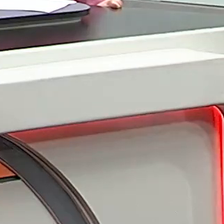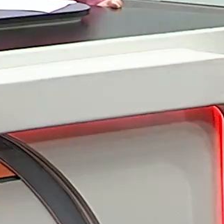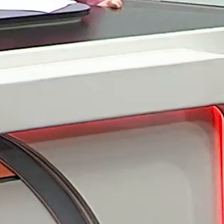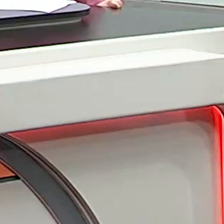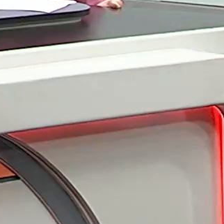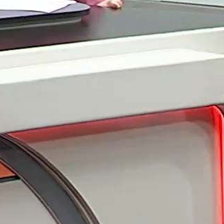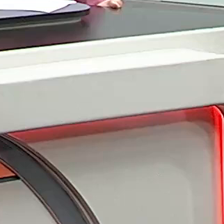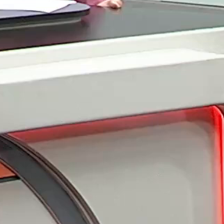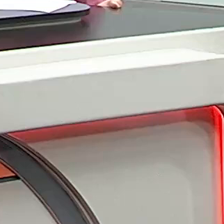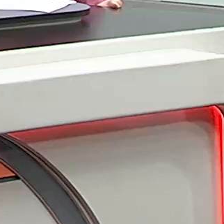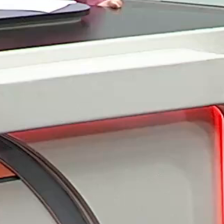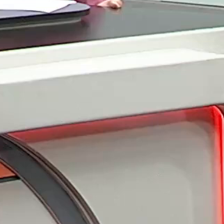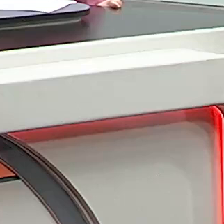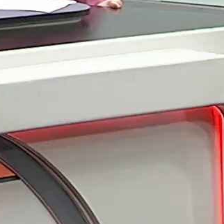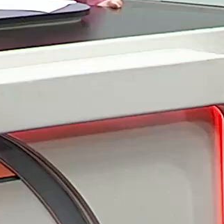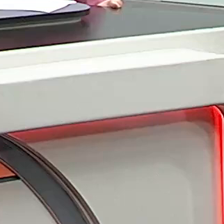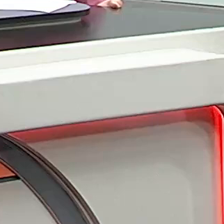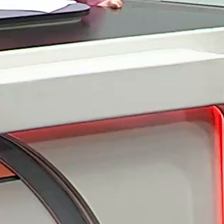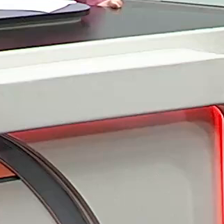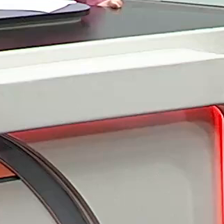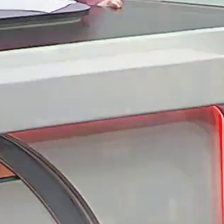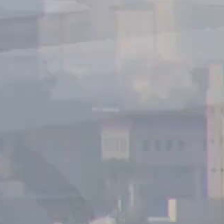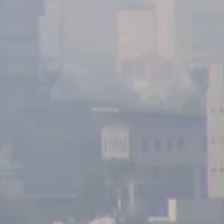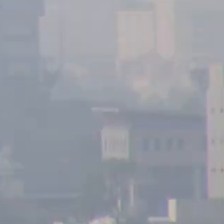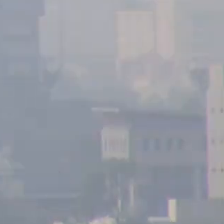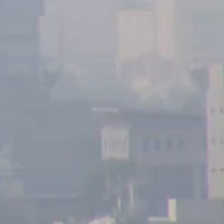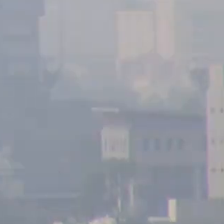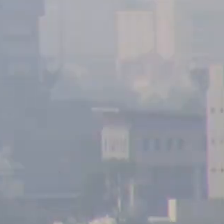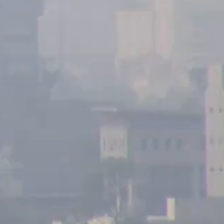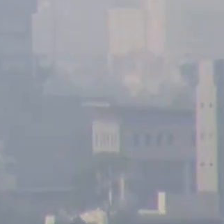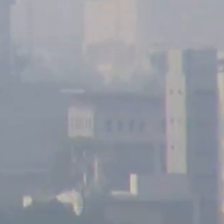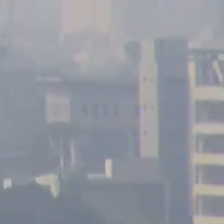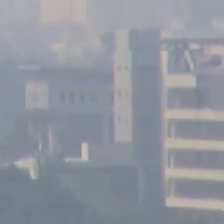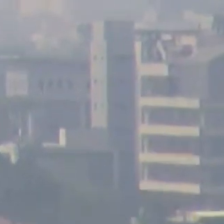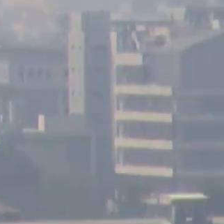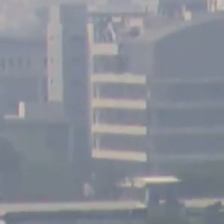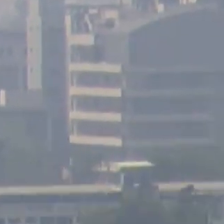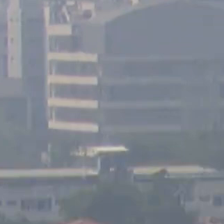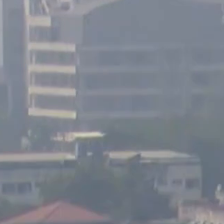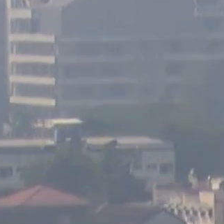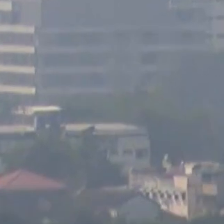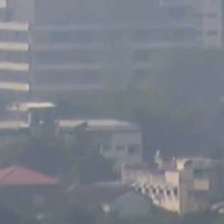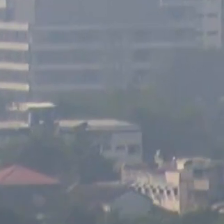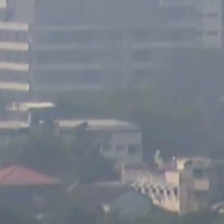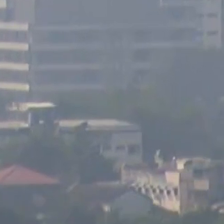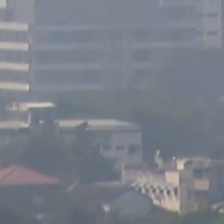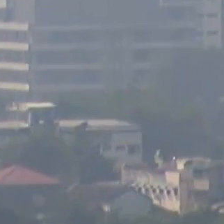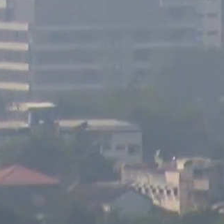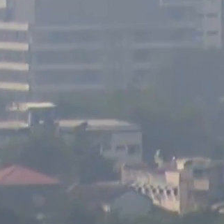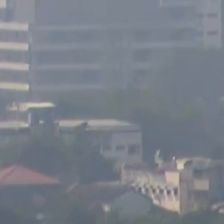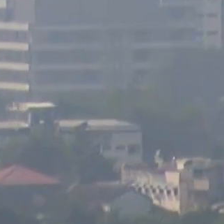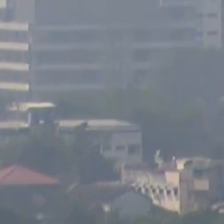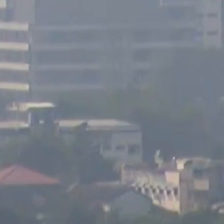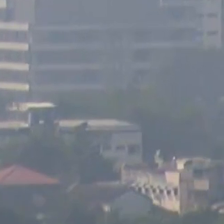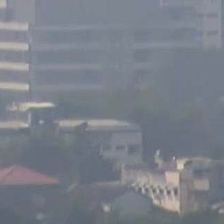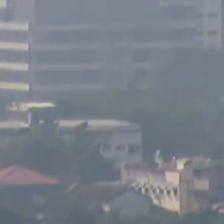ริมณฑลจะมีค่าฝุ่นละอองที่เพิ่มมากขึ้นไปดูภาพจาก Tower Cam ของไทย PBS วันนี้นะคะภาพ